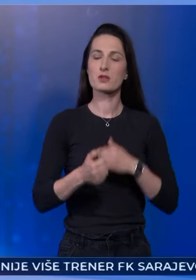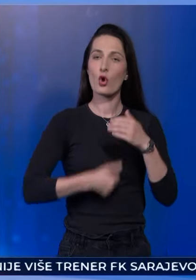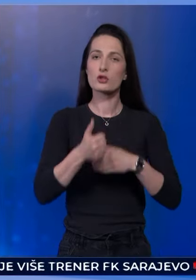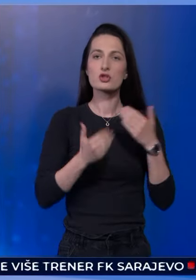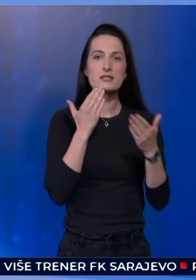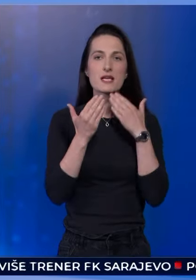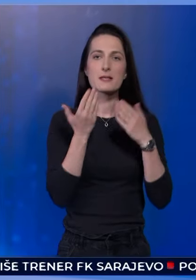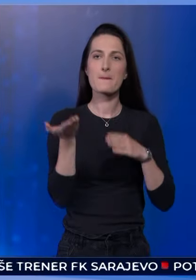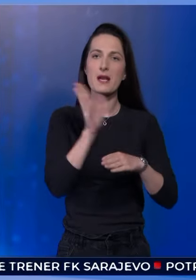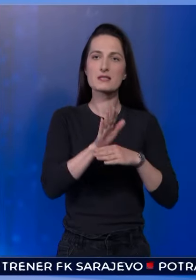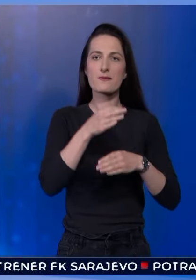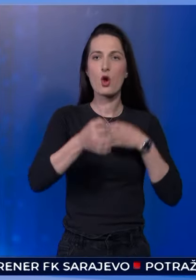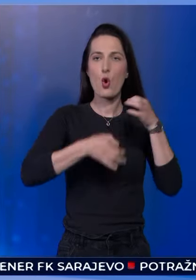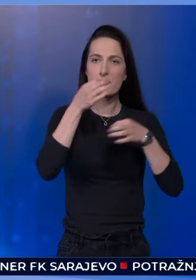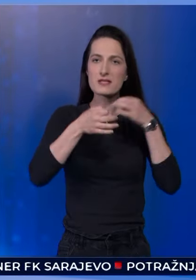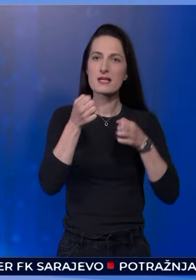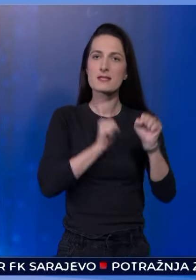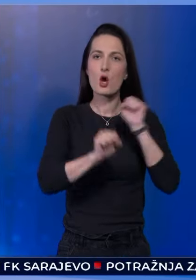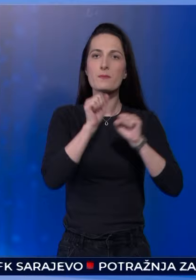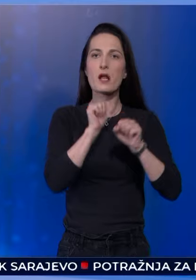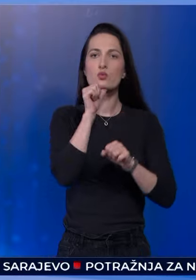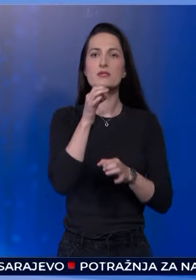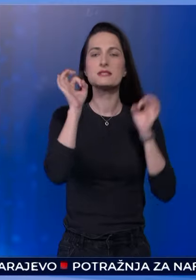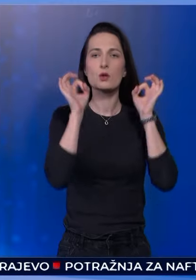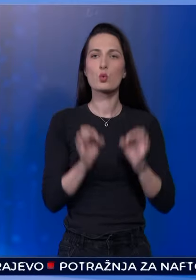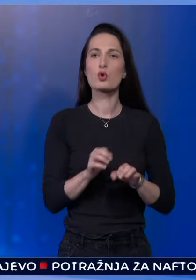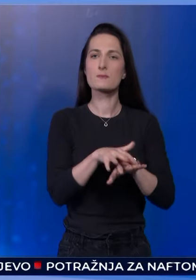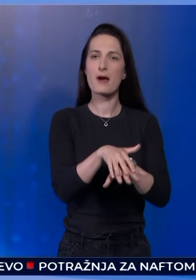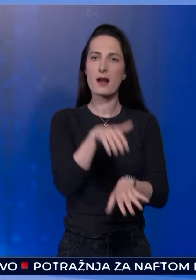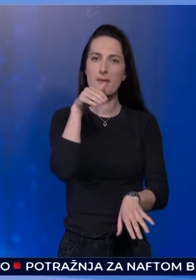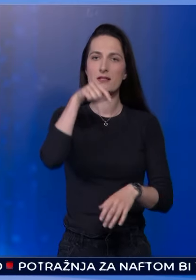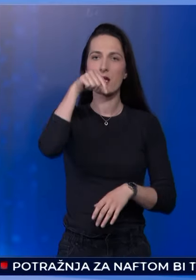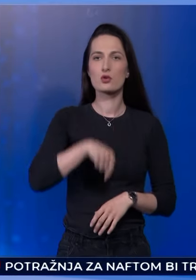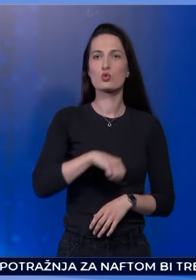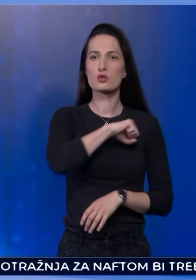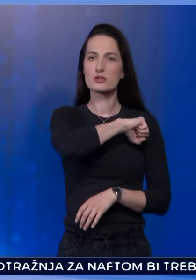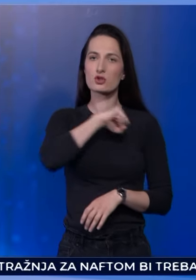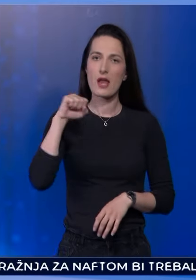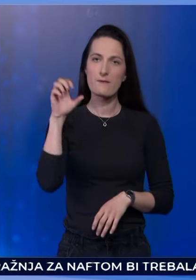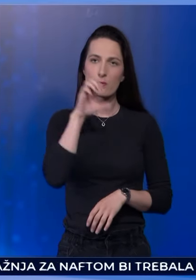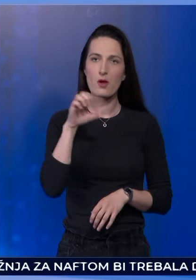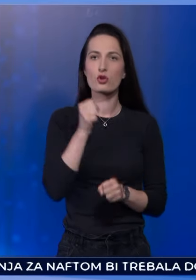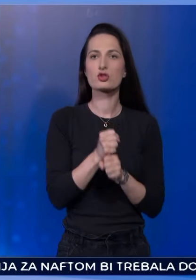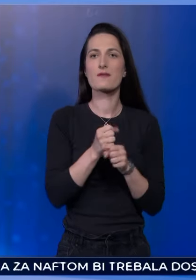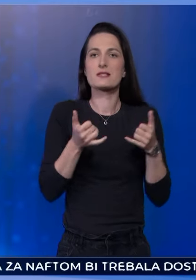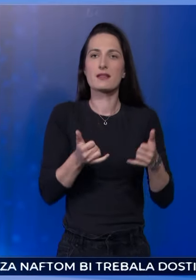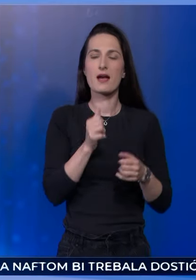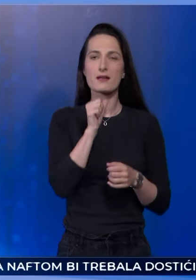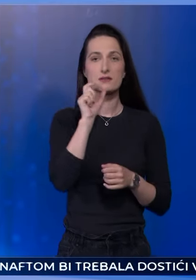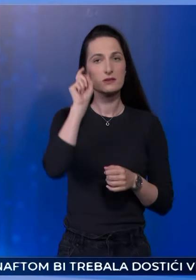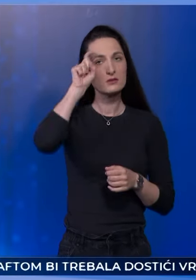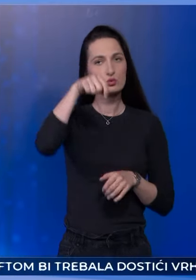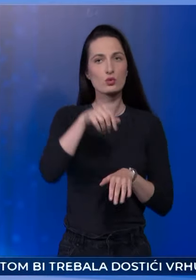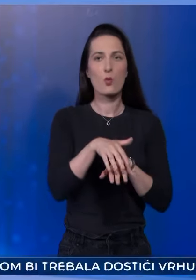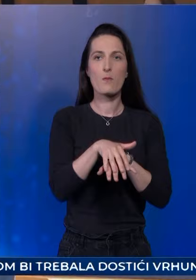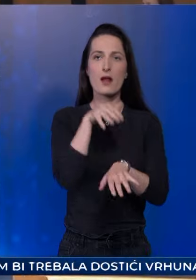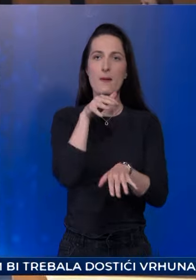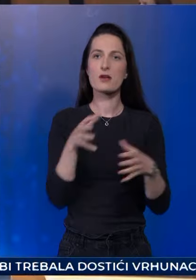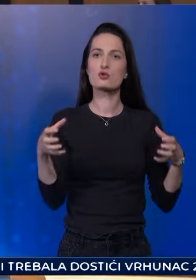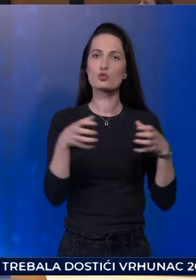Godišnji sastanak predstavnika Komisija za odbranu i sigurnost parlamenata Jugoistočne Evrope održava se danas i sutra